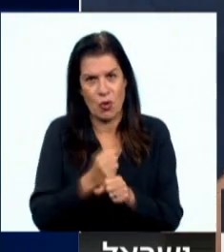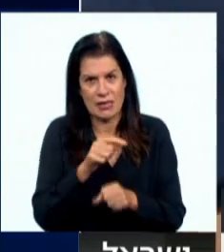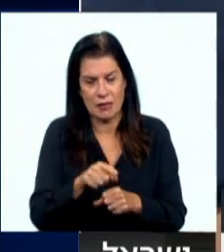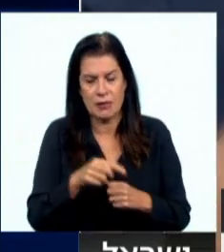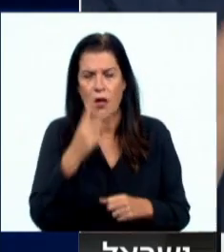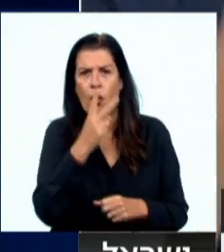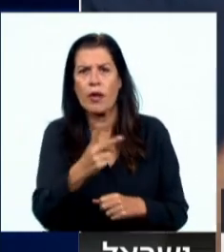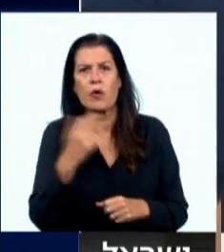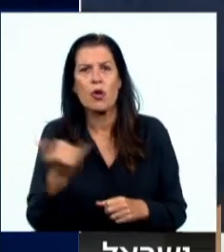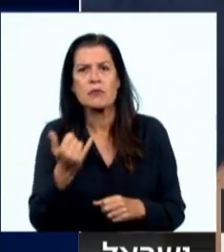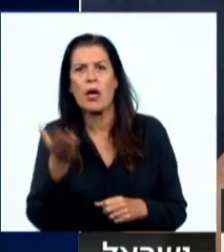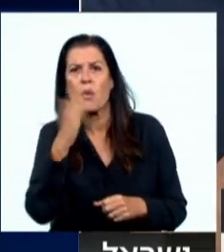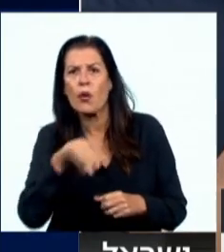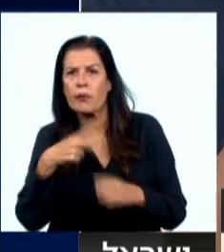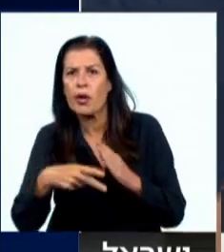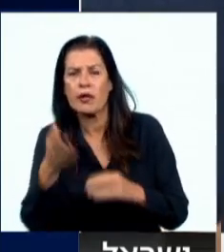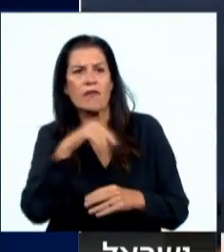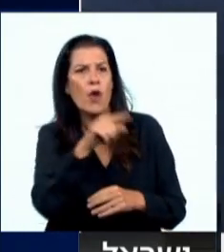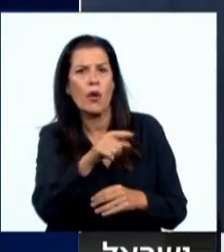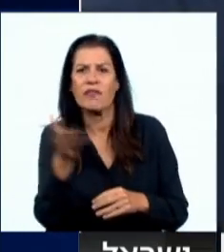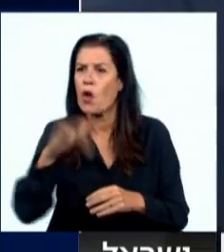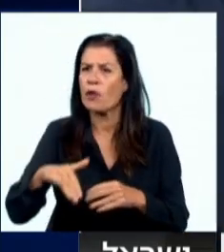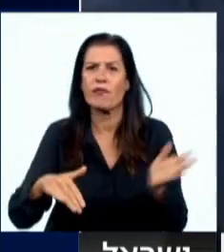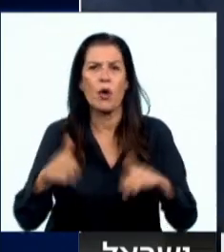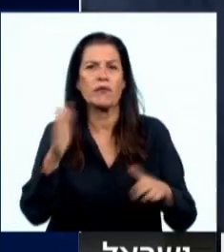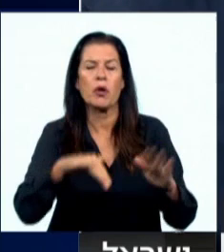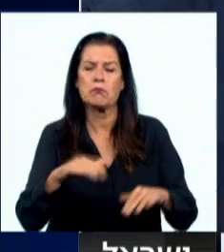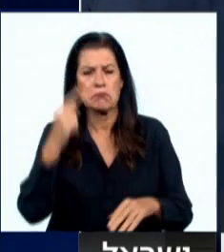עוד פרויקטיות ועוד פרויקטיות, בואו נעשה איזשהו פורום מרוכז.